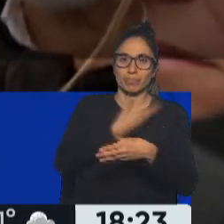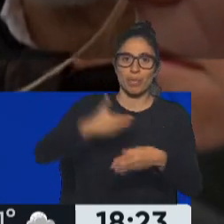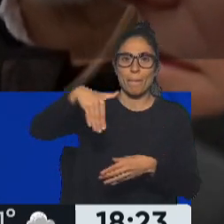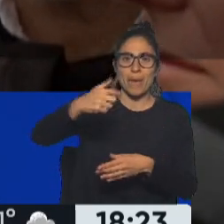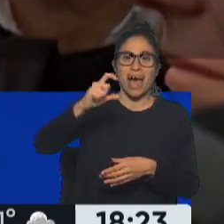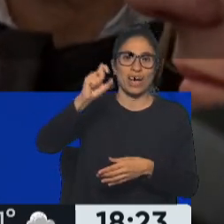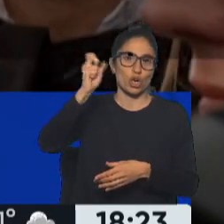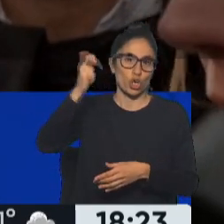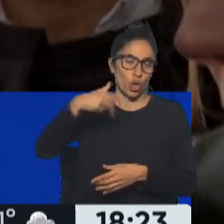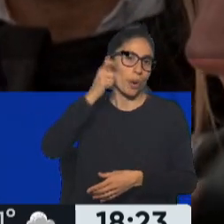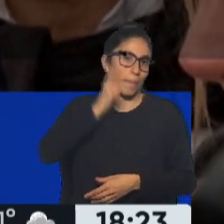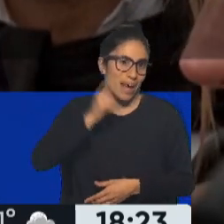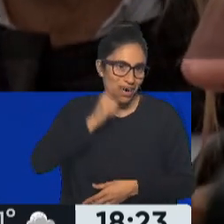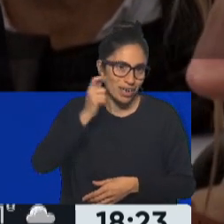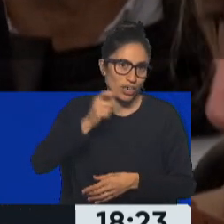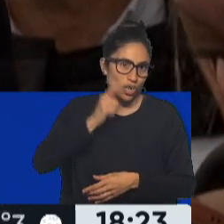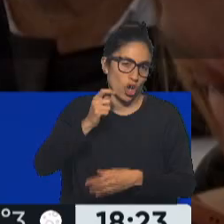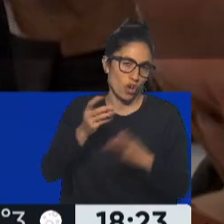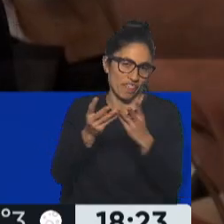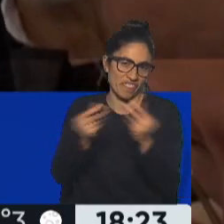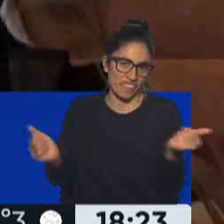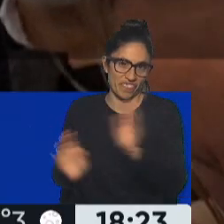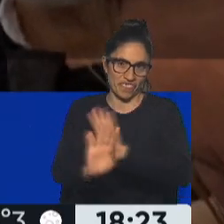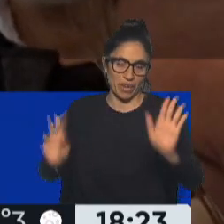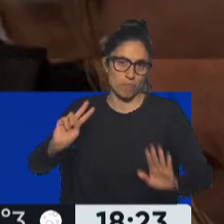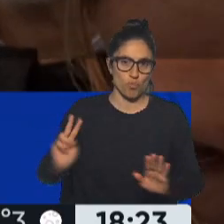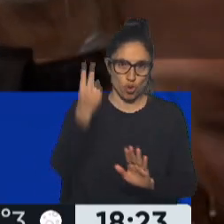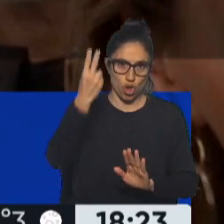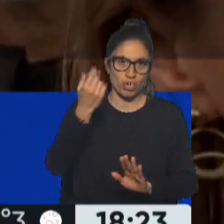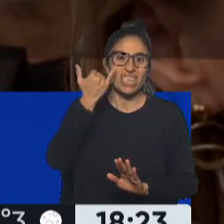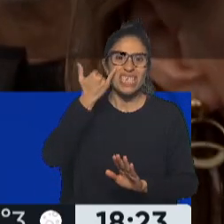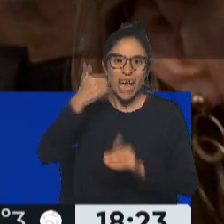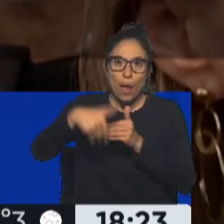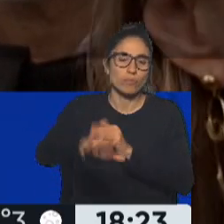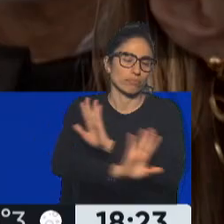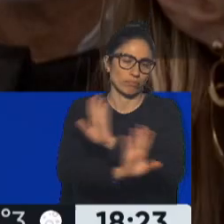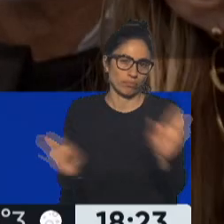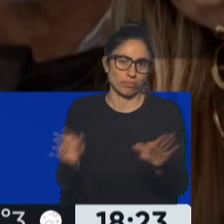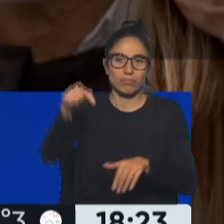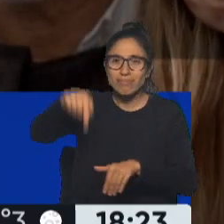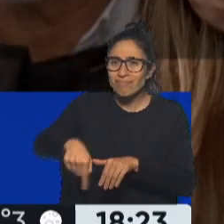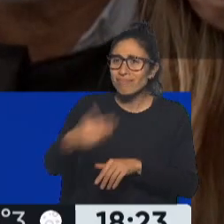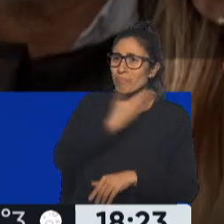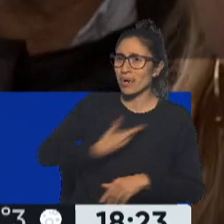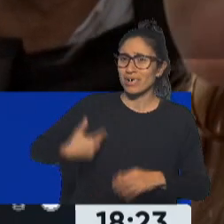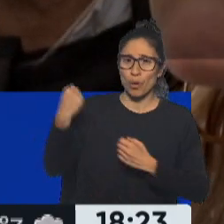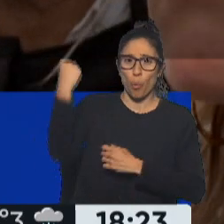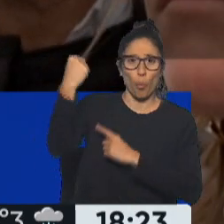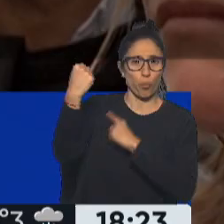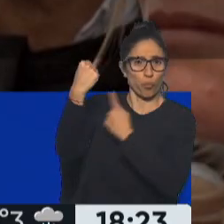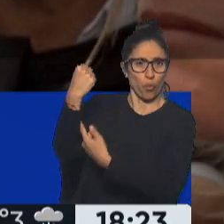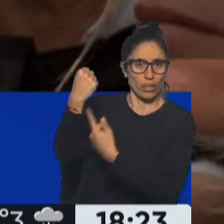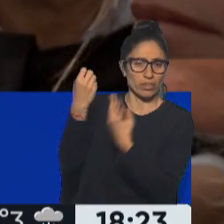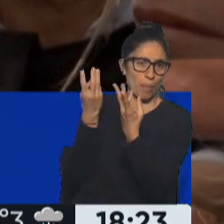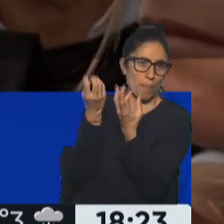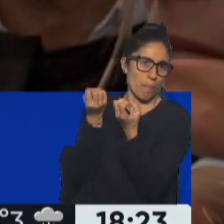Ça n'existe plus. En réalité, aujourd'hui, Emmanuel Macron a perdu toute force et toute légitimité